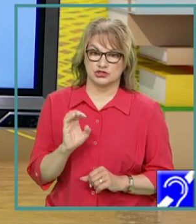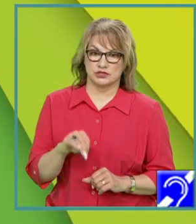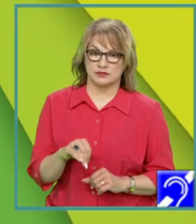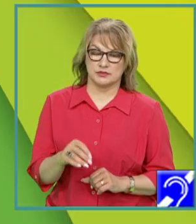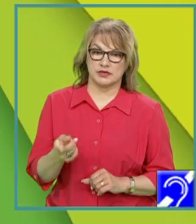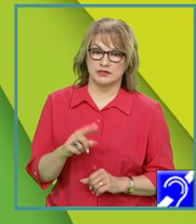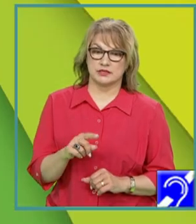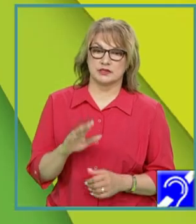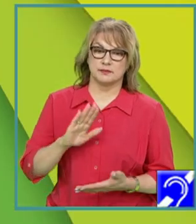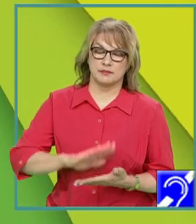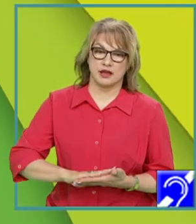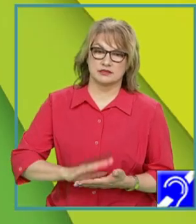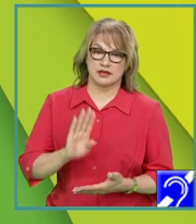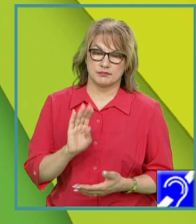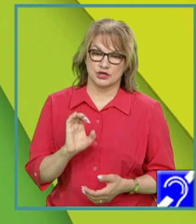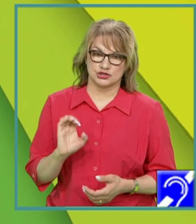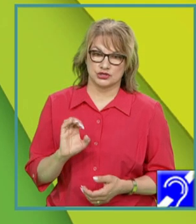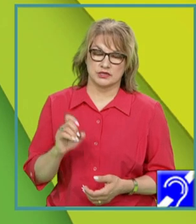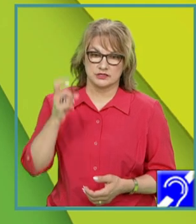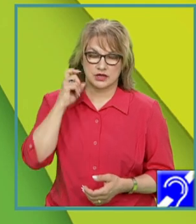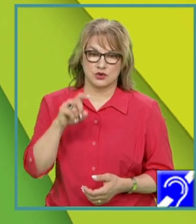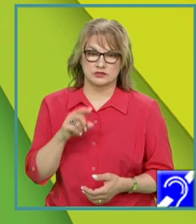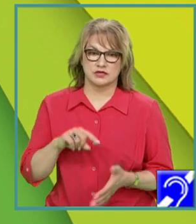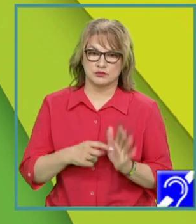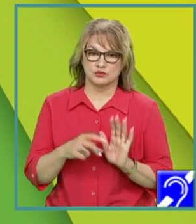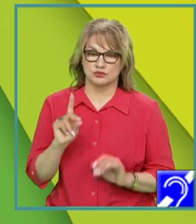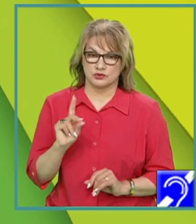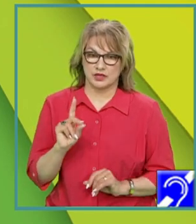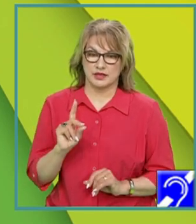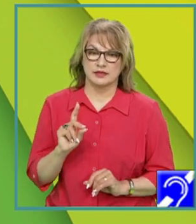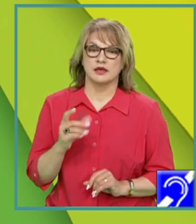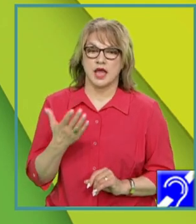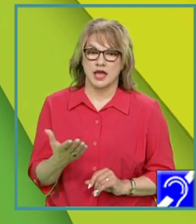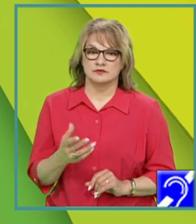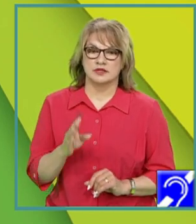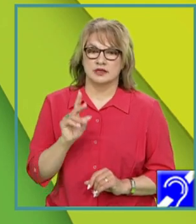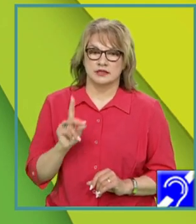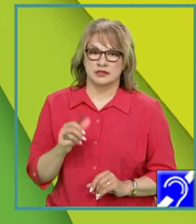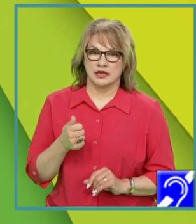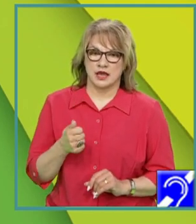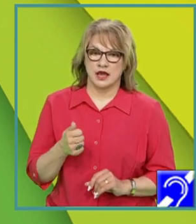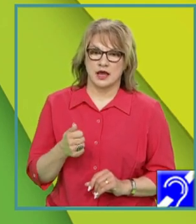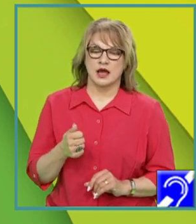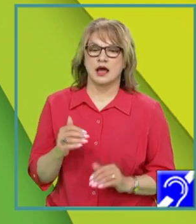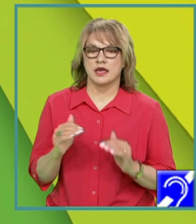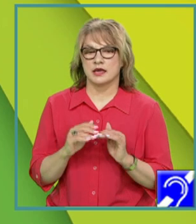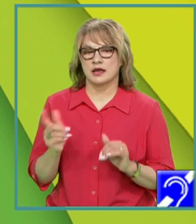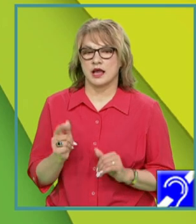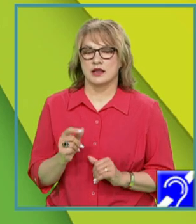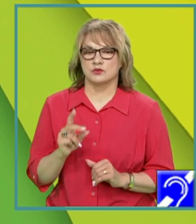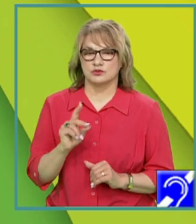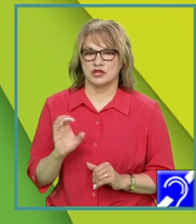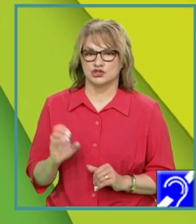Pe baza BC Se consideră punctul d astfel încât D AB egal cu